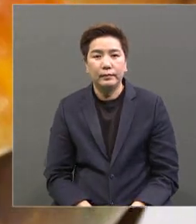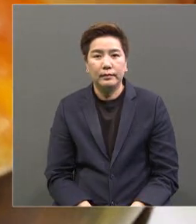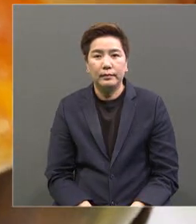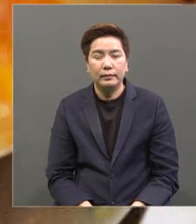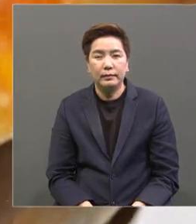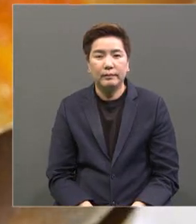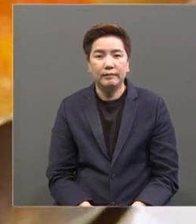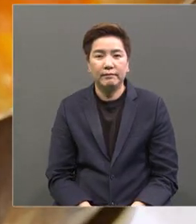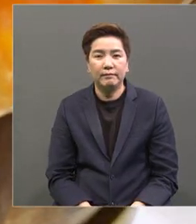ค่ะ